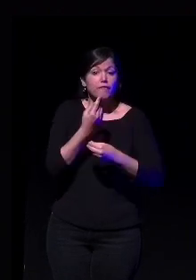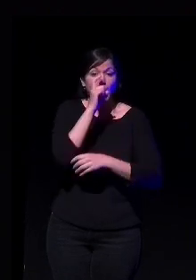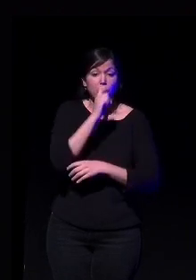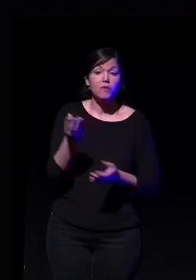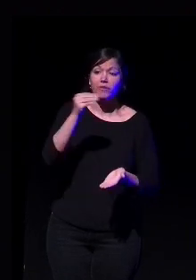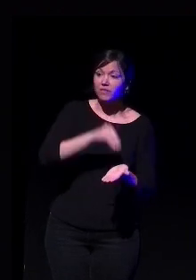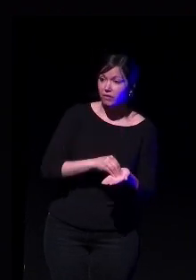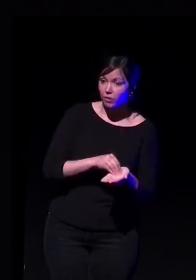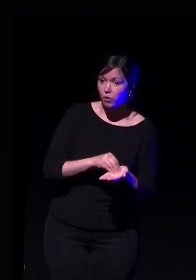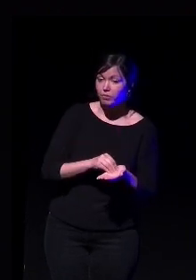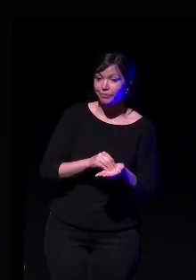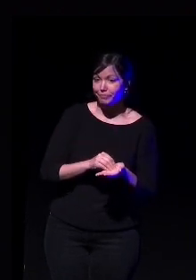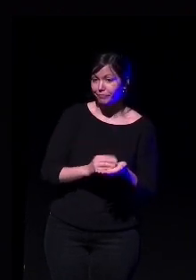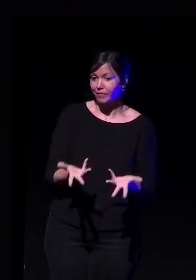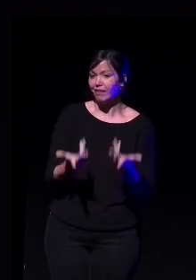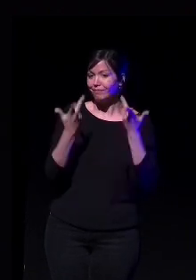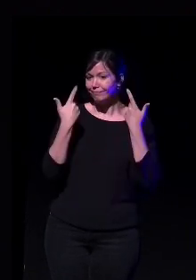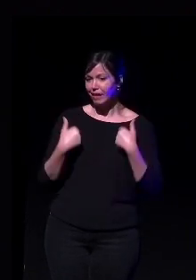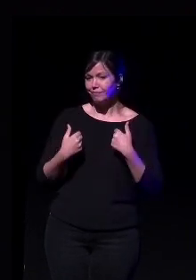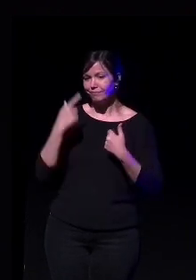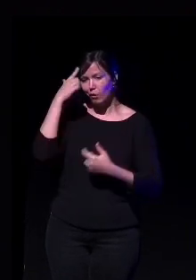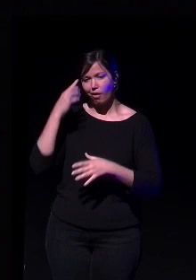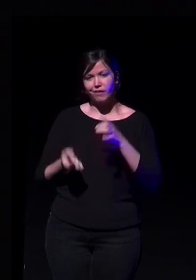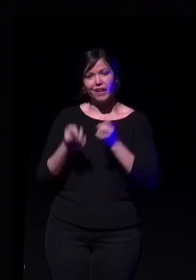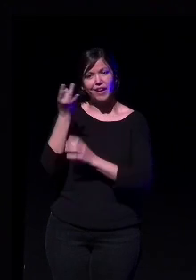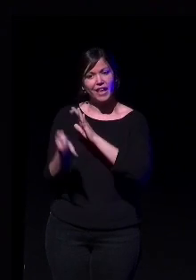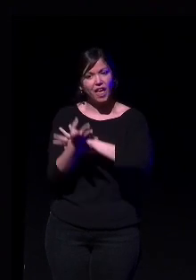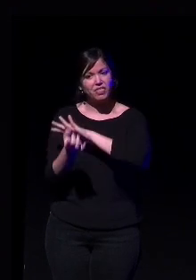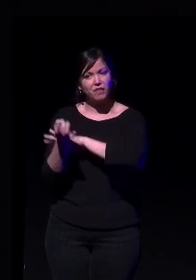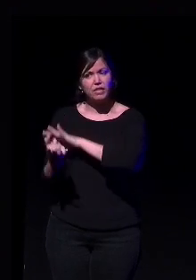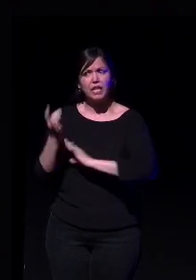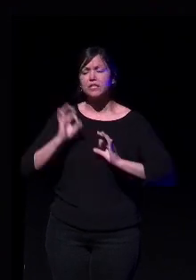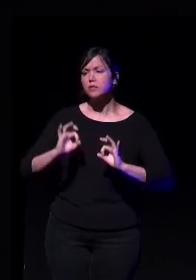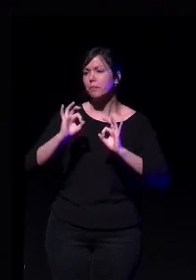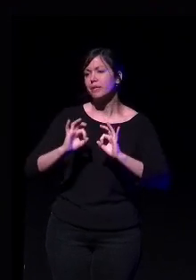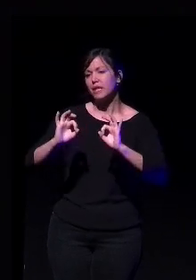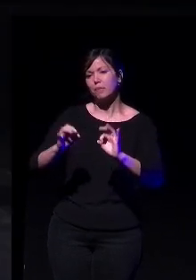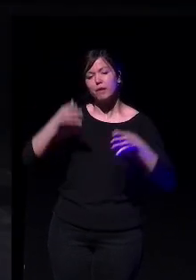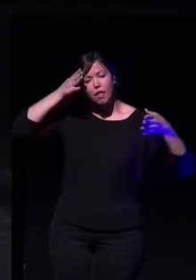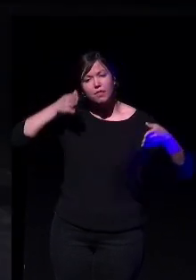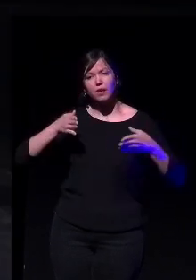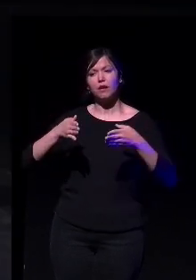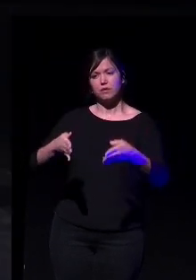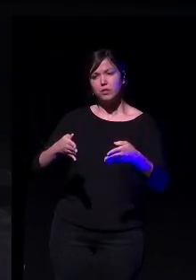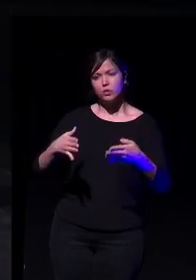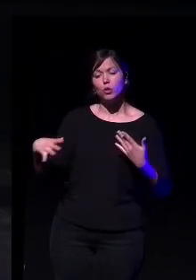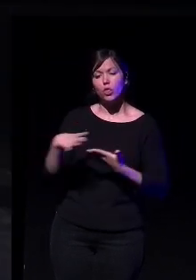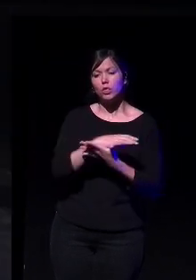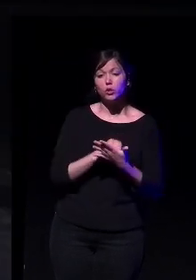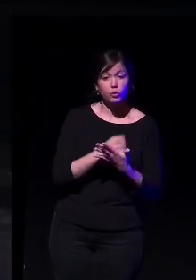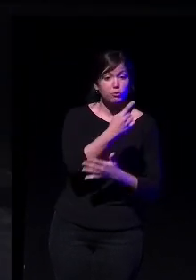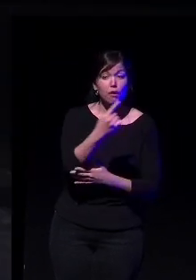més el talent, la creativitat, però sobretot la dedicació de tots i cada